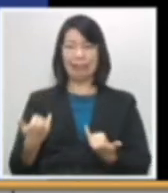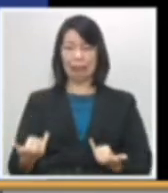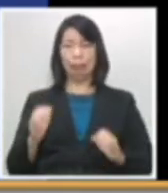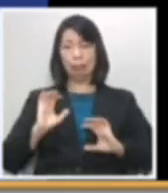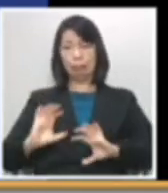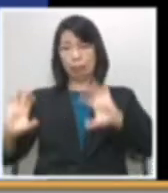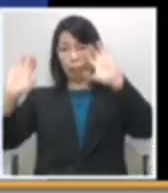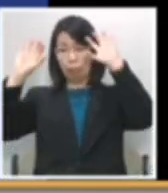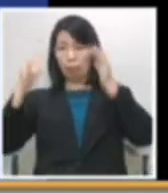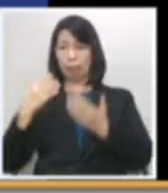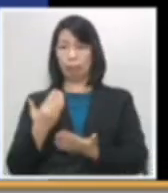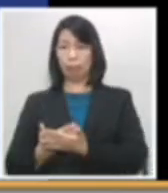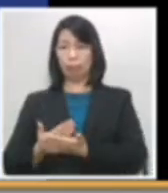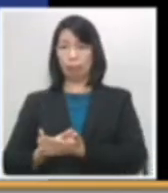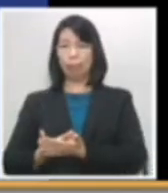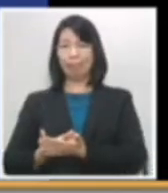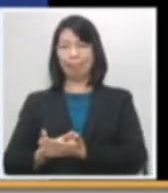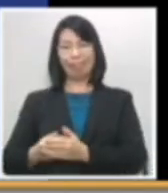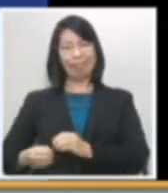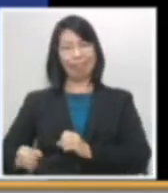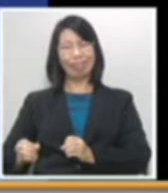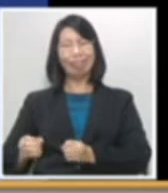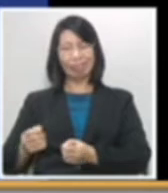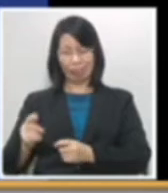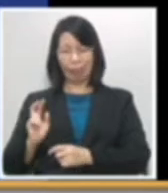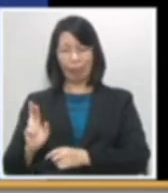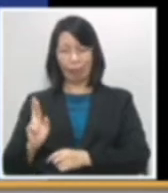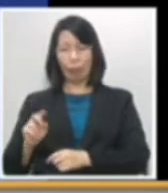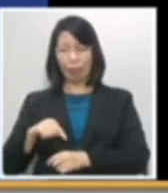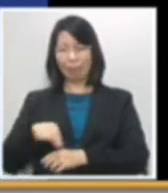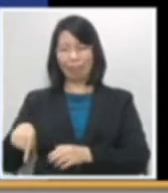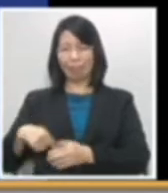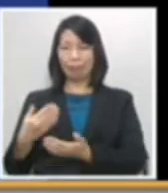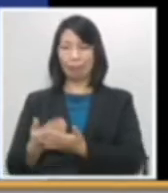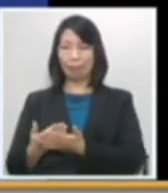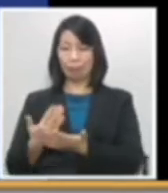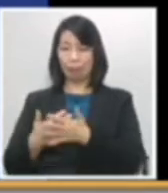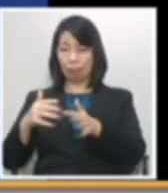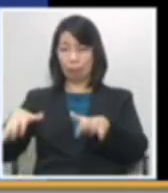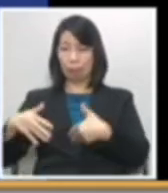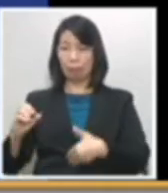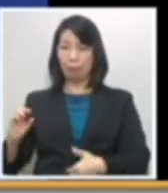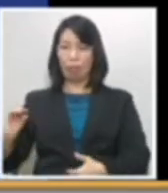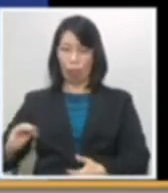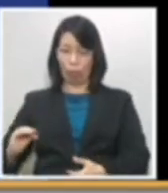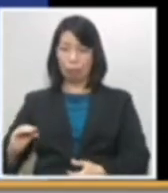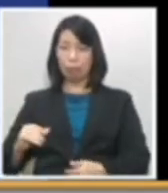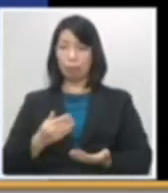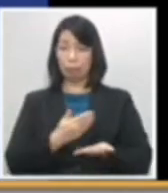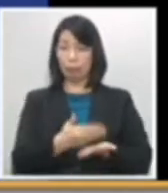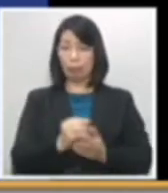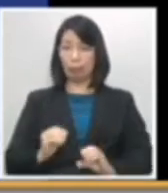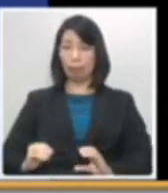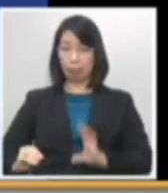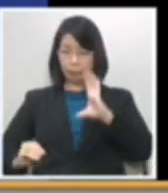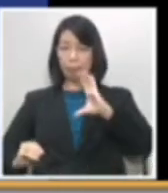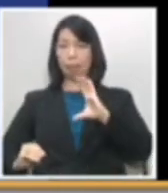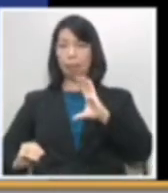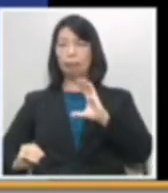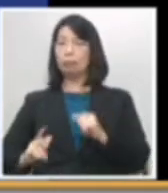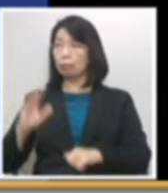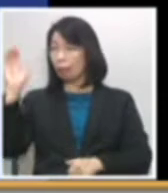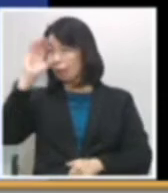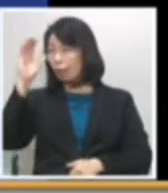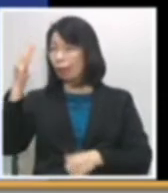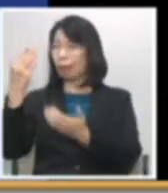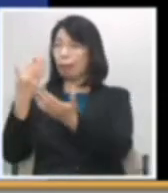การคลังน่าเป็นห่วงรายรับต่ำแต่รายจ่ายสูงจนต้องกู้เงินมาชดเชย